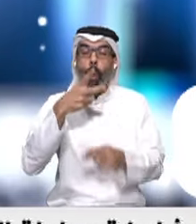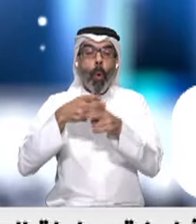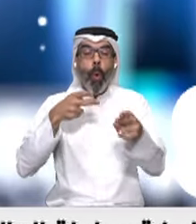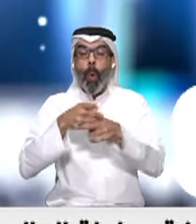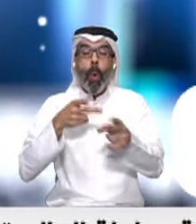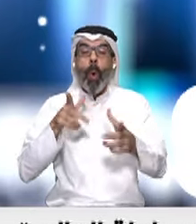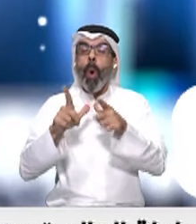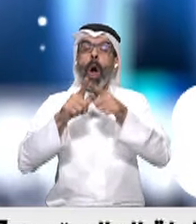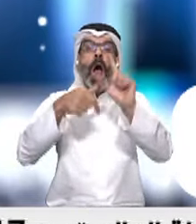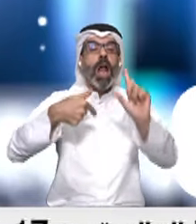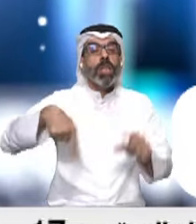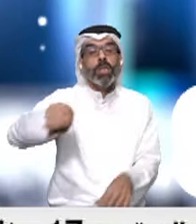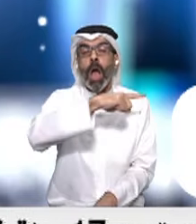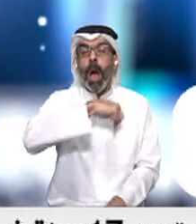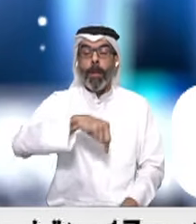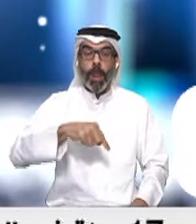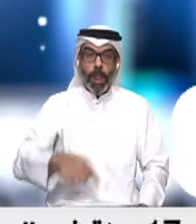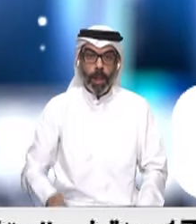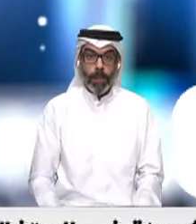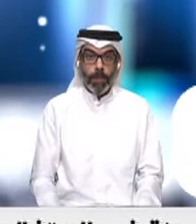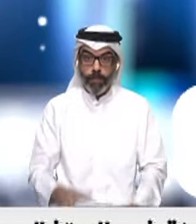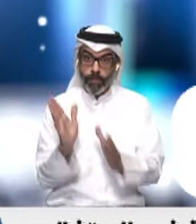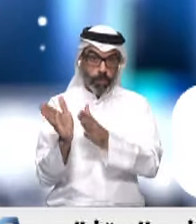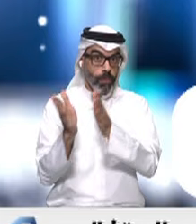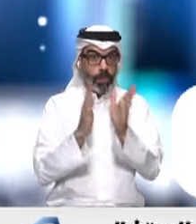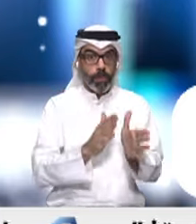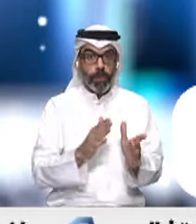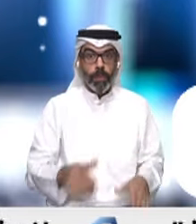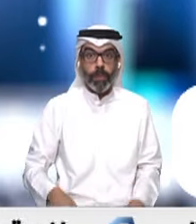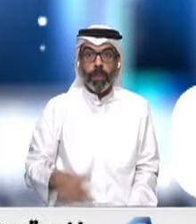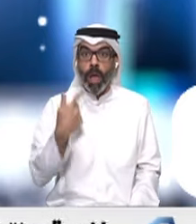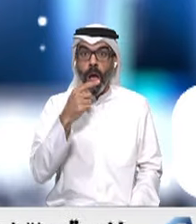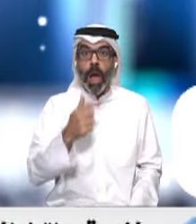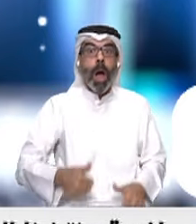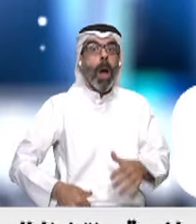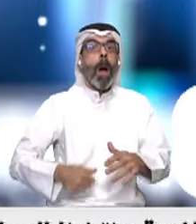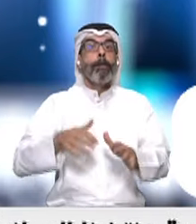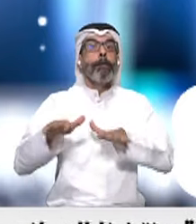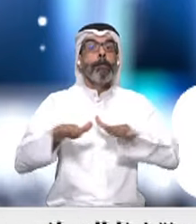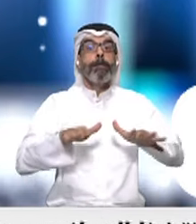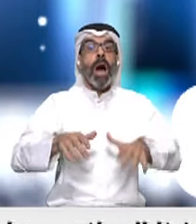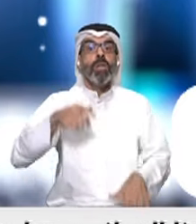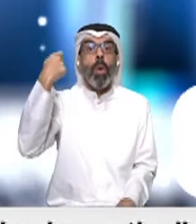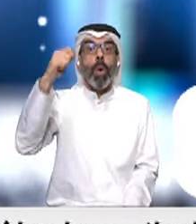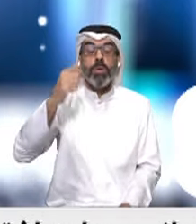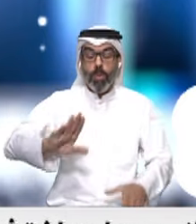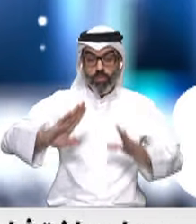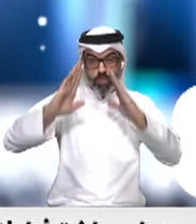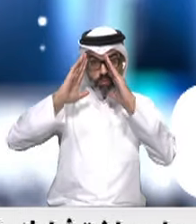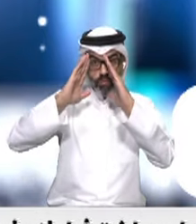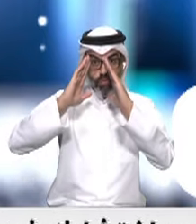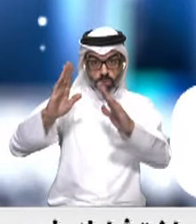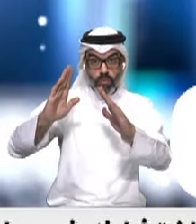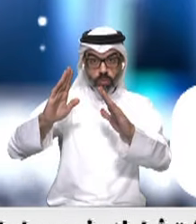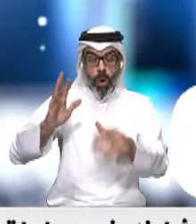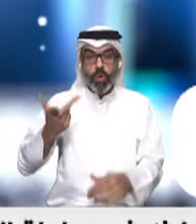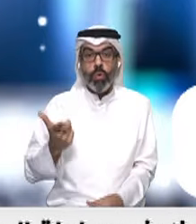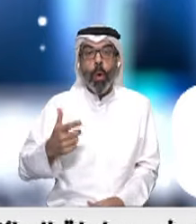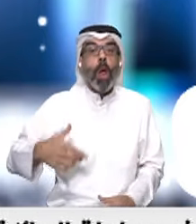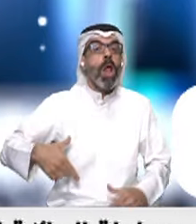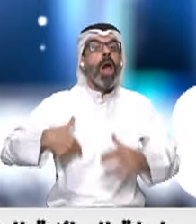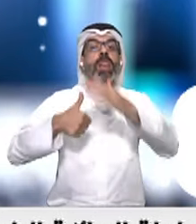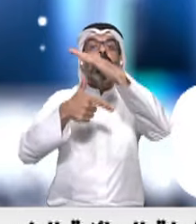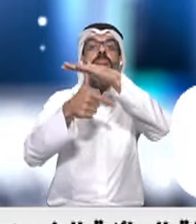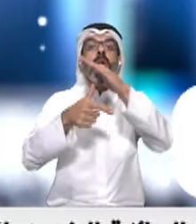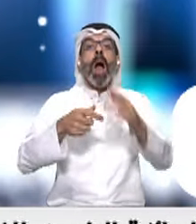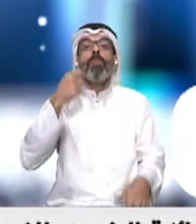التعاون الخليجي من جهه اخرى اعرب مجلس الوزراء عن خلص شكره وتقديره لنائب رئيس مجلس الوزراء ووزير